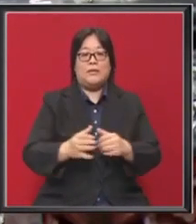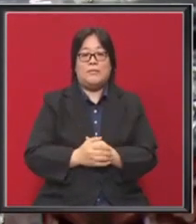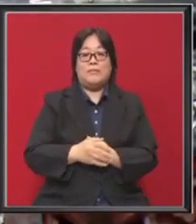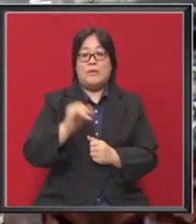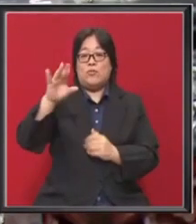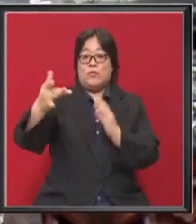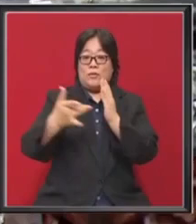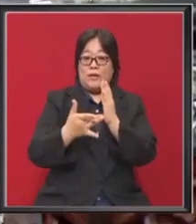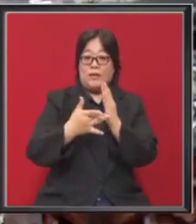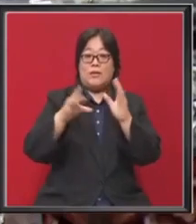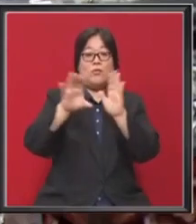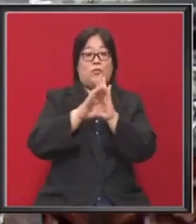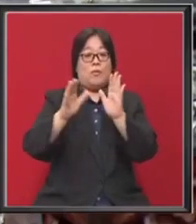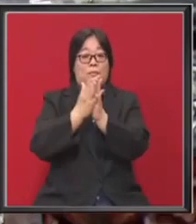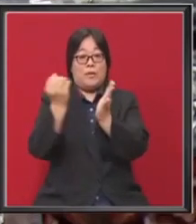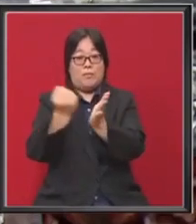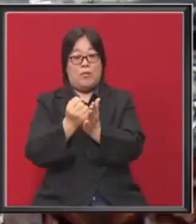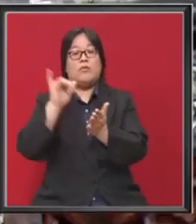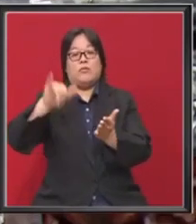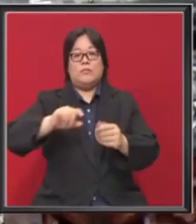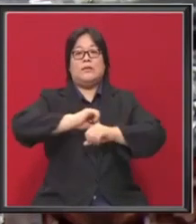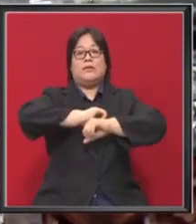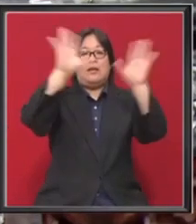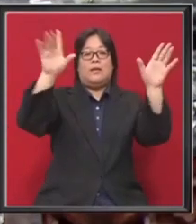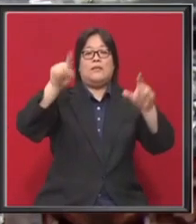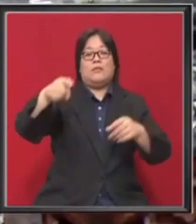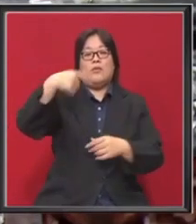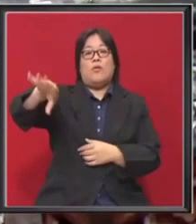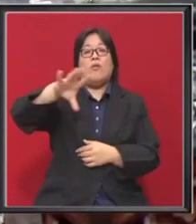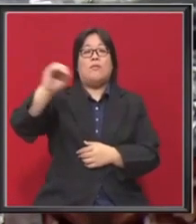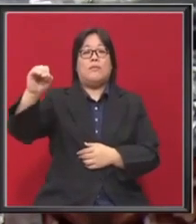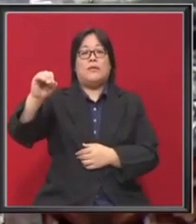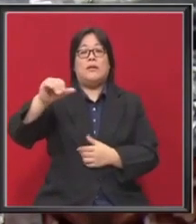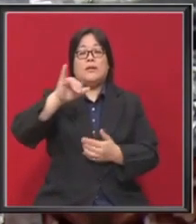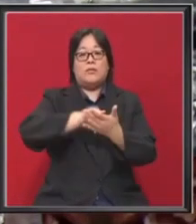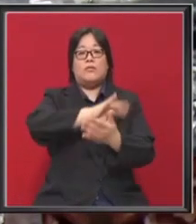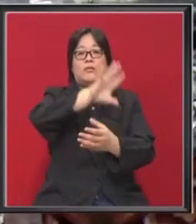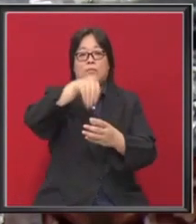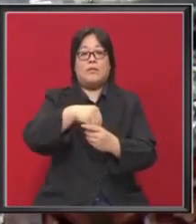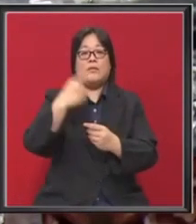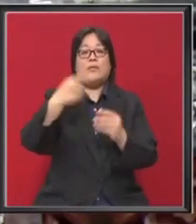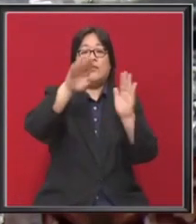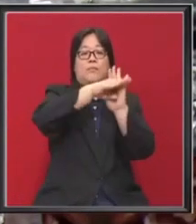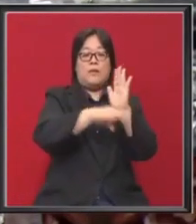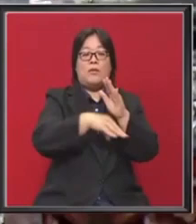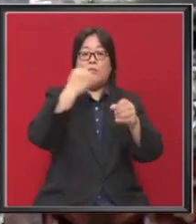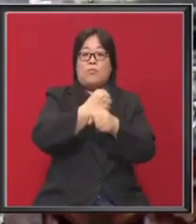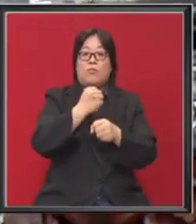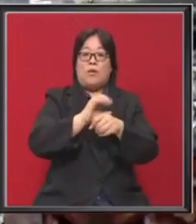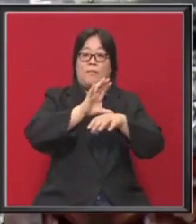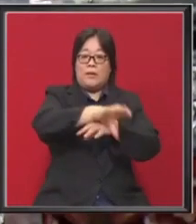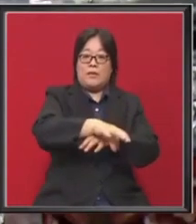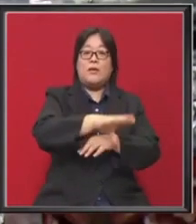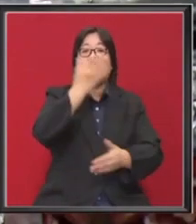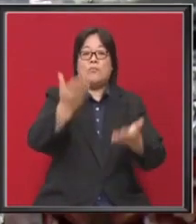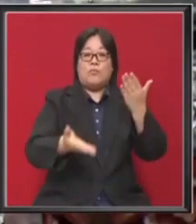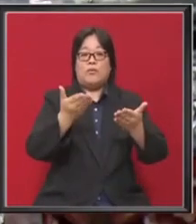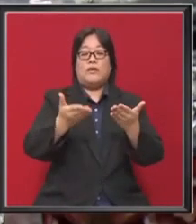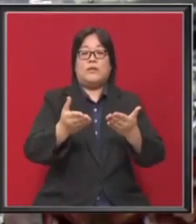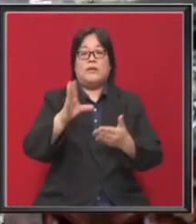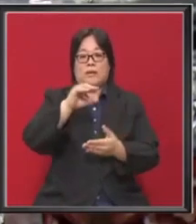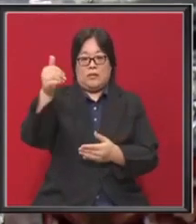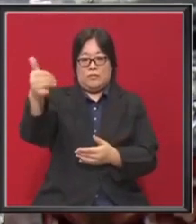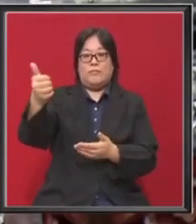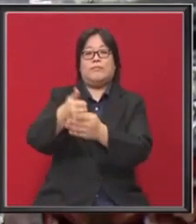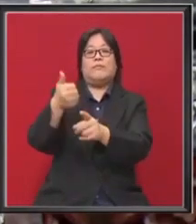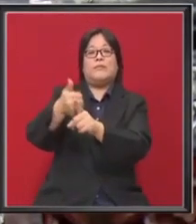anikes peti sukasport tadi epub dijelaskan kepada pihak Sadiqah yang mana ialah termasuk salah satu elemen buruh paksa nyamuk yang tapi serius